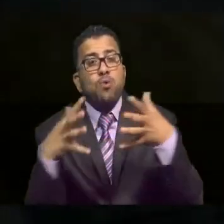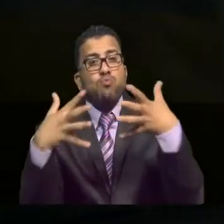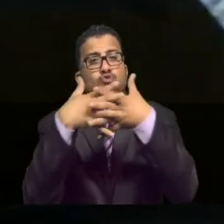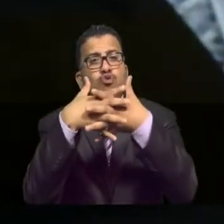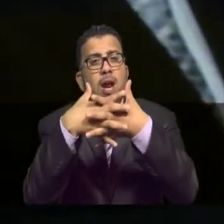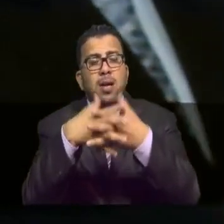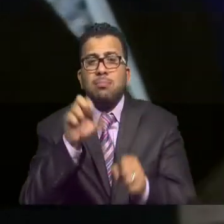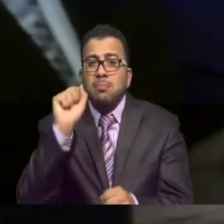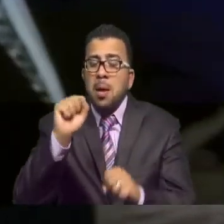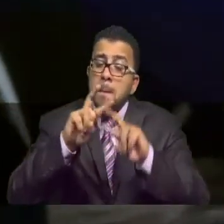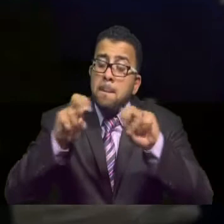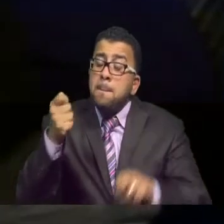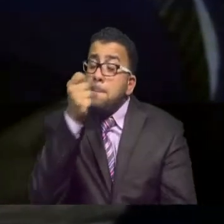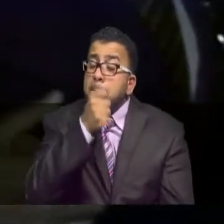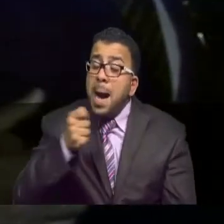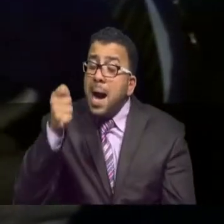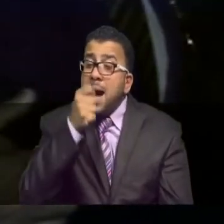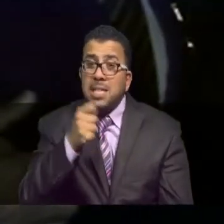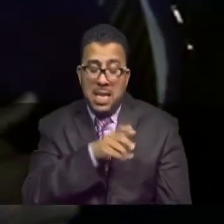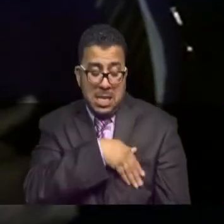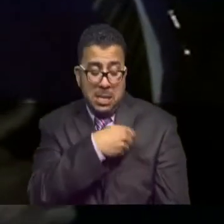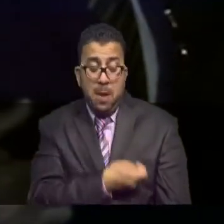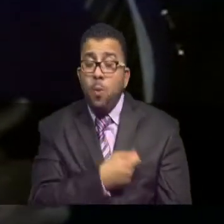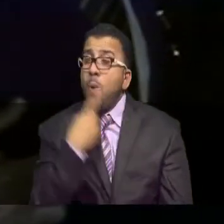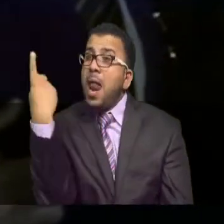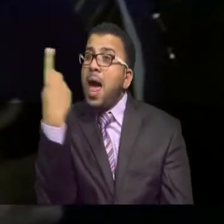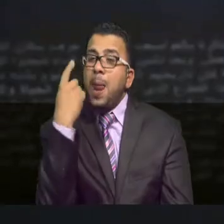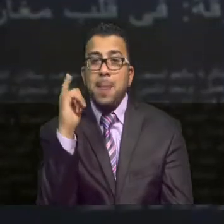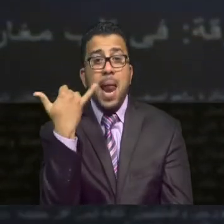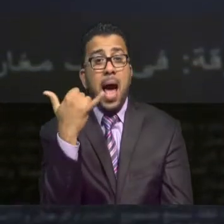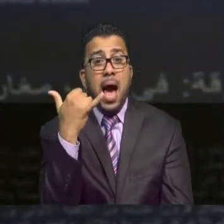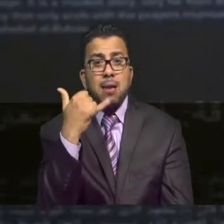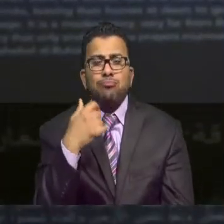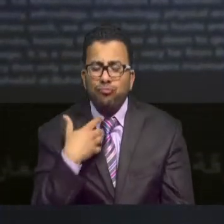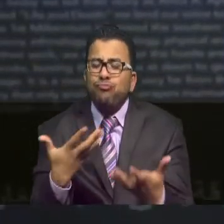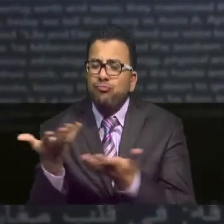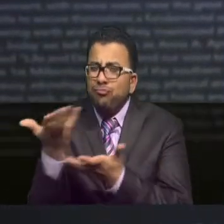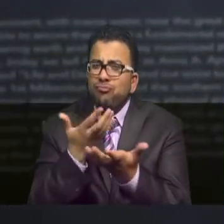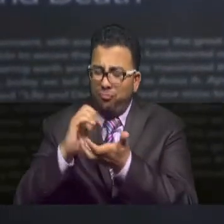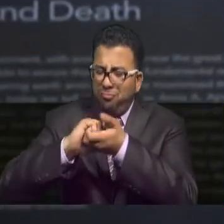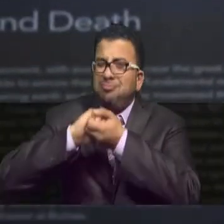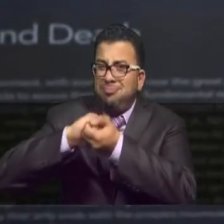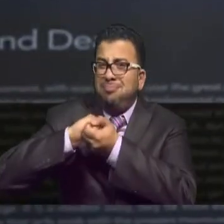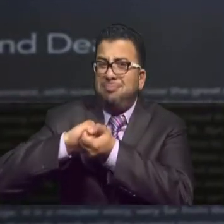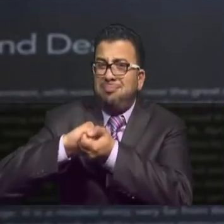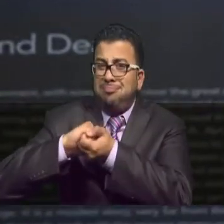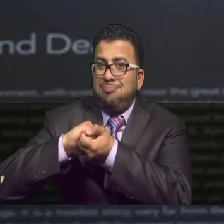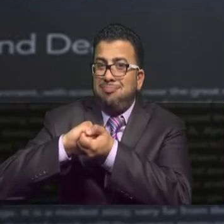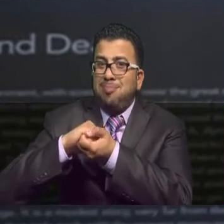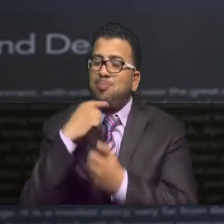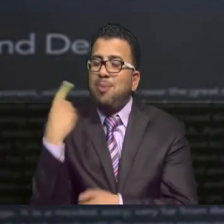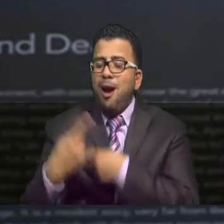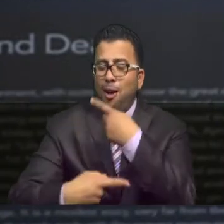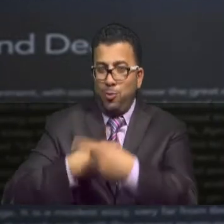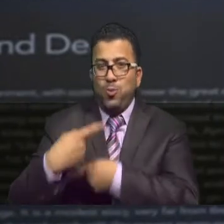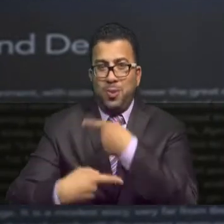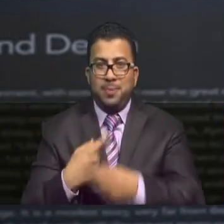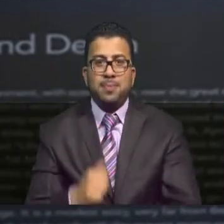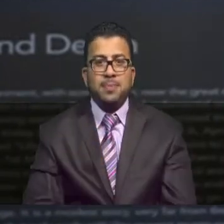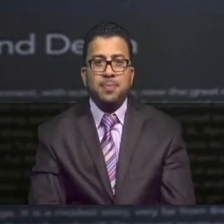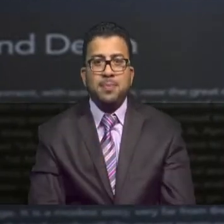بين الجهات البحثية في إسبانيا والعالم العربي لتوطيد العلاقات المميزة بينهما دوماً.